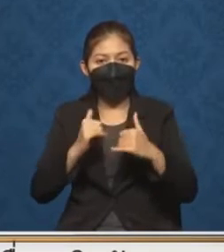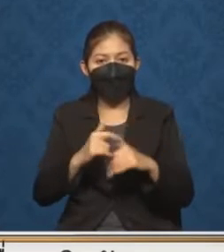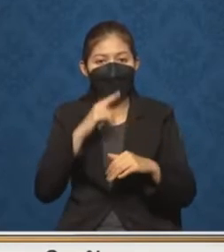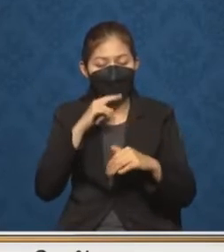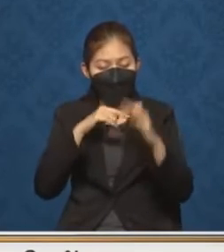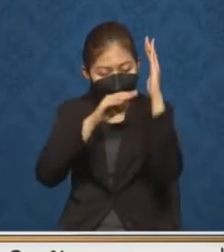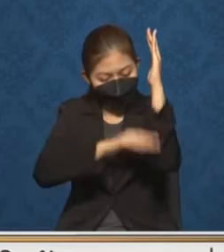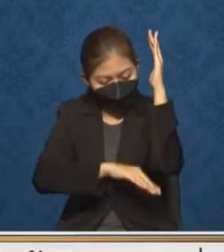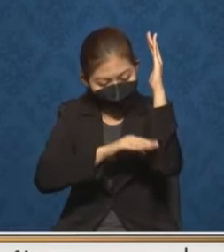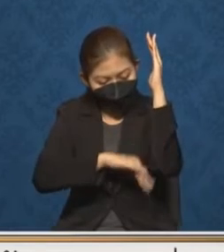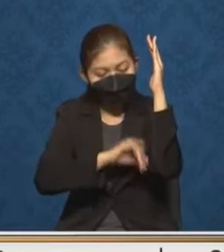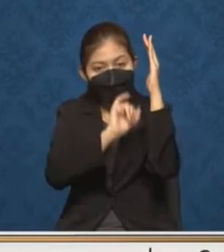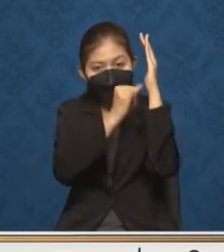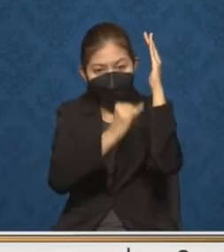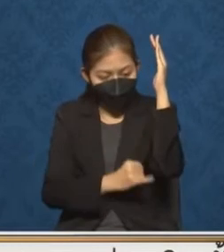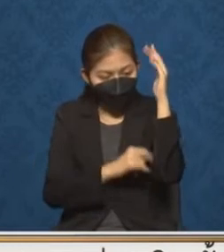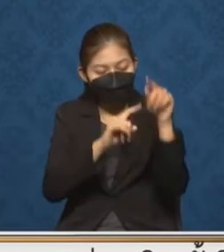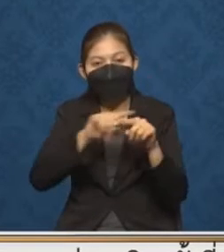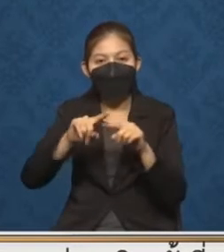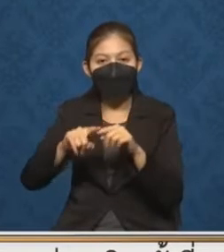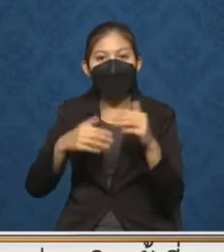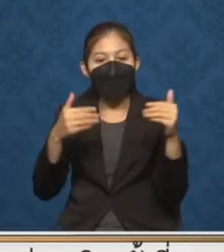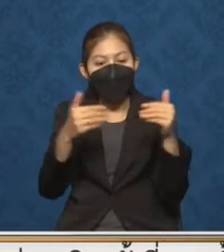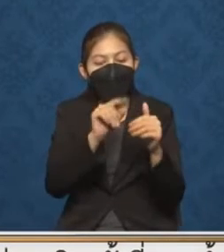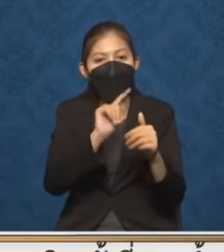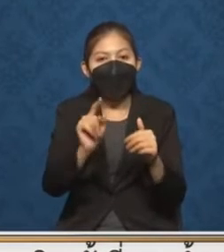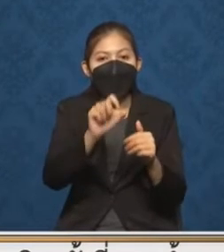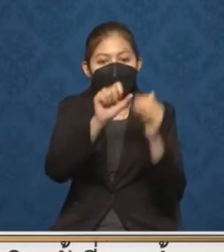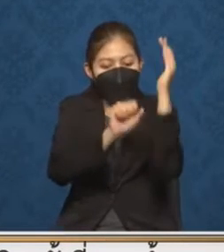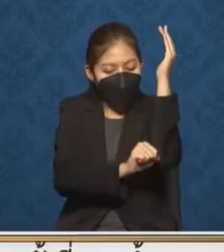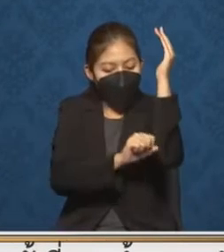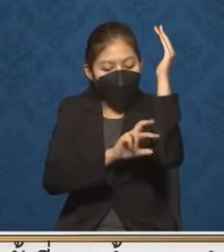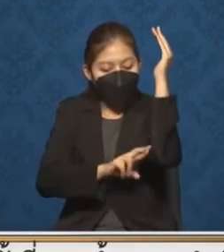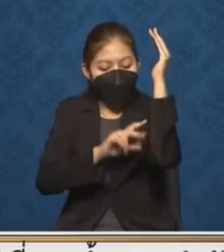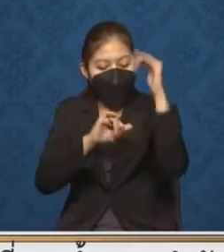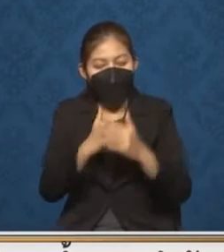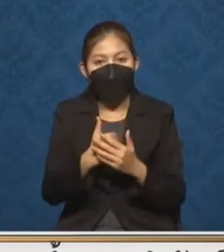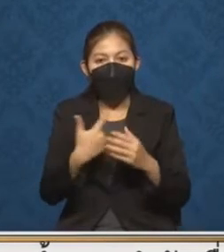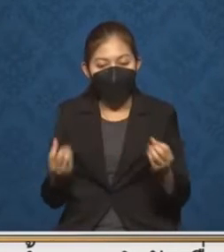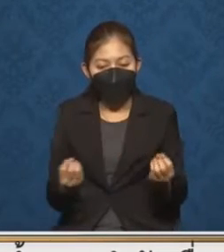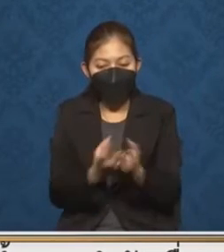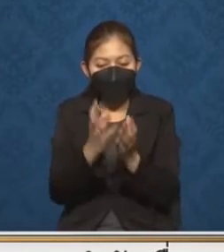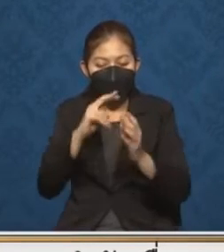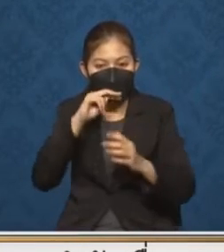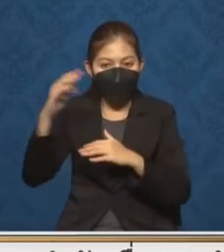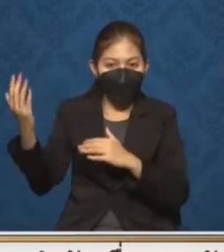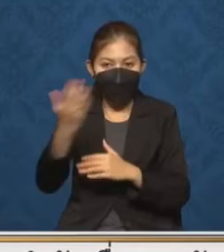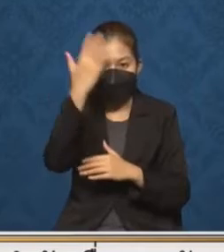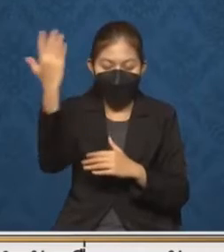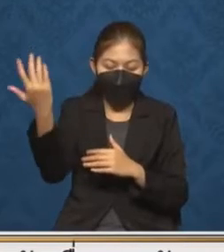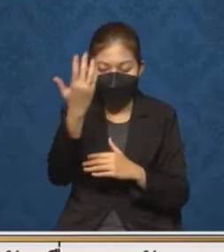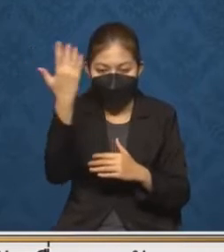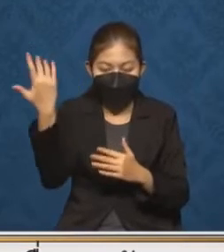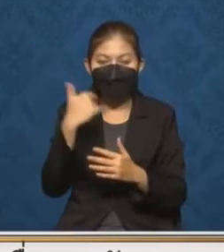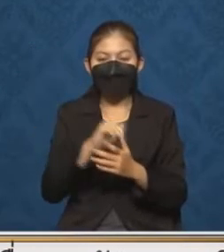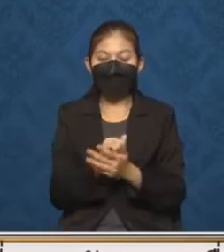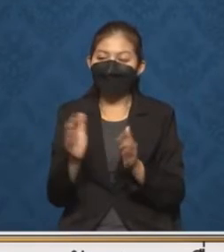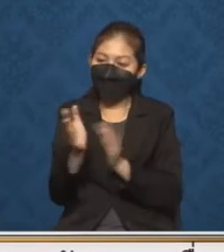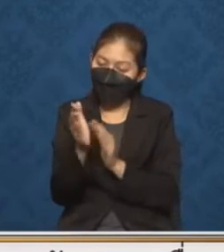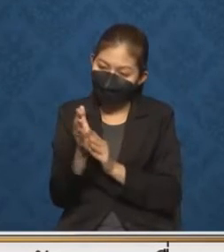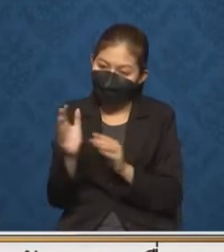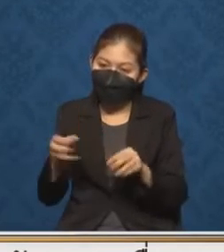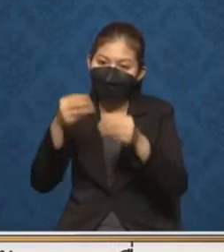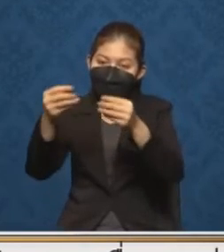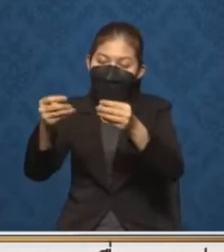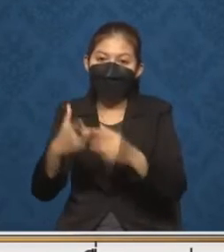ใต้หลายจังหวัดโดยเฉพาะจังหวัดสุราษฎร์ธานีซึ่งเกิดอุทกภัยอย่างหนักในหลายอำเภอกระผมใครขอชมเชยการปฏิบัติหน้าที่